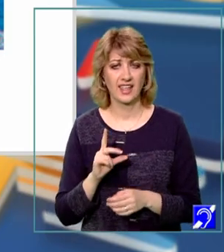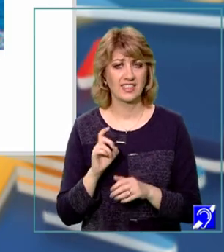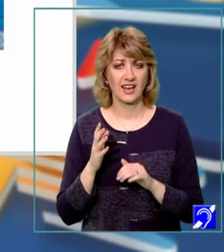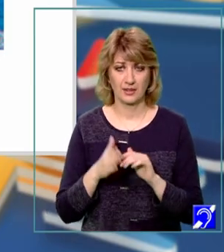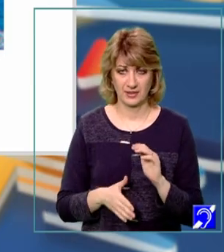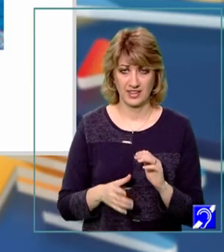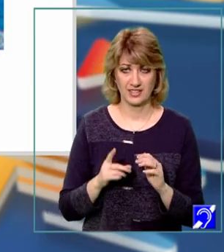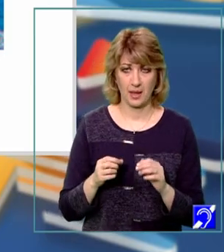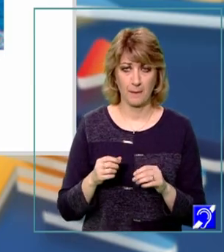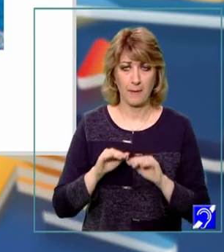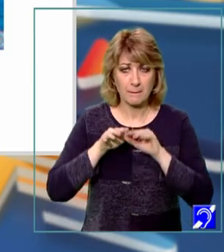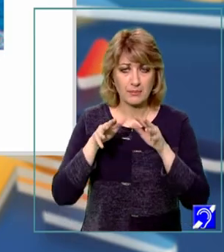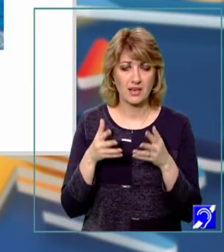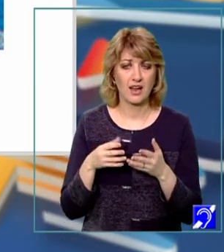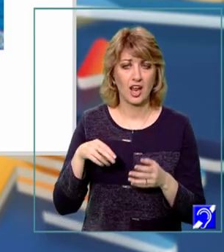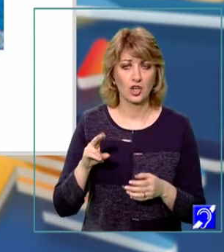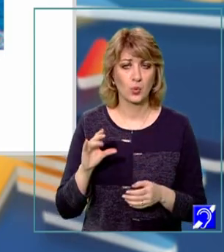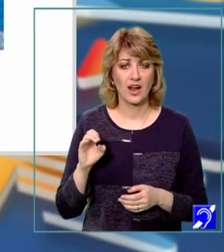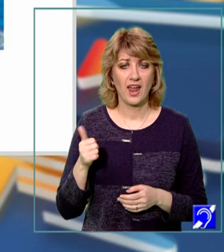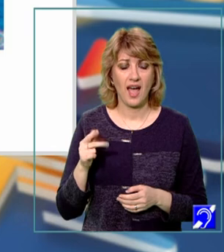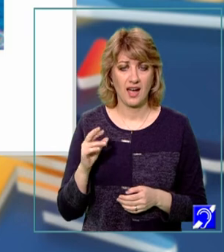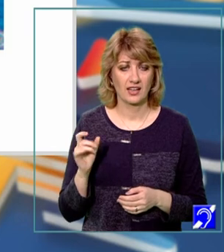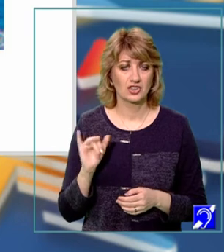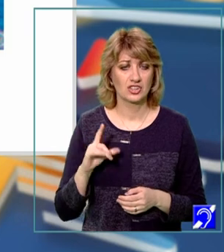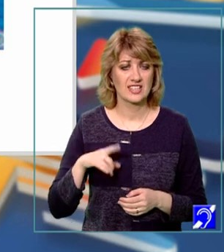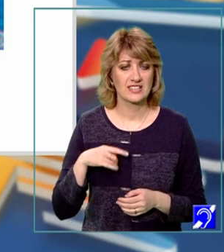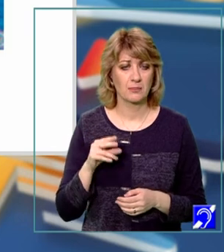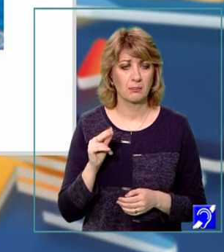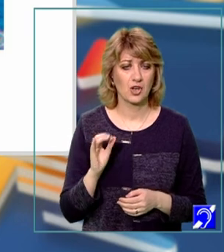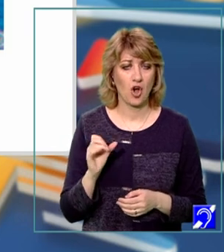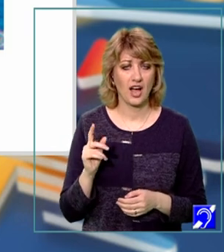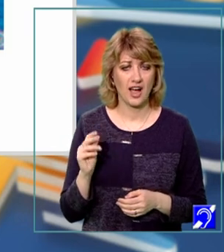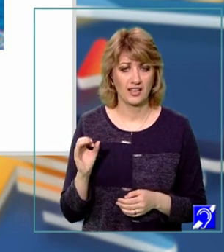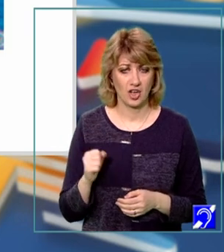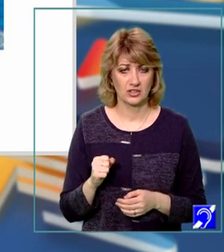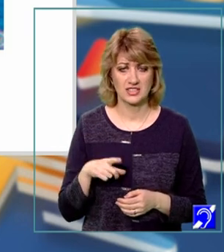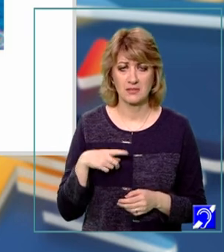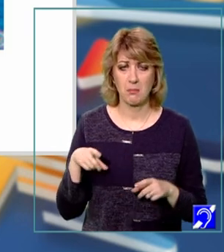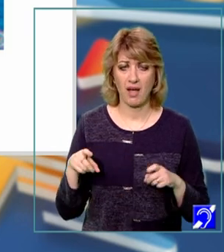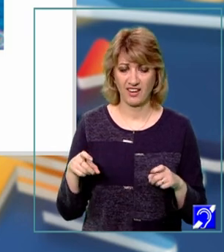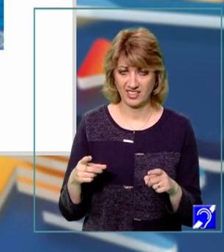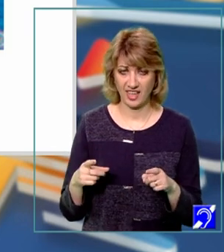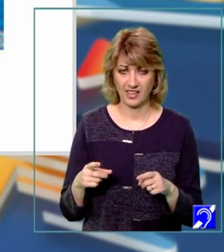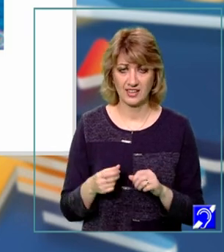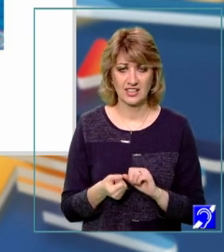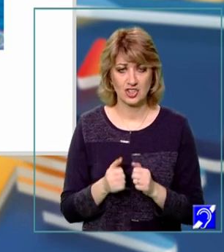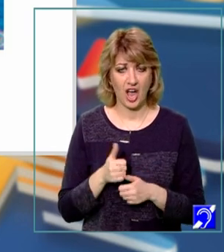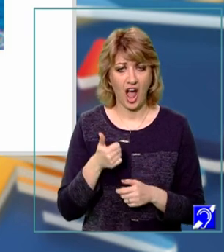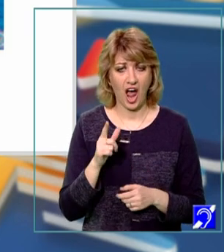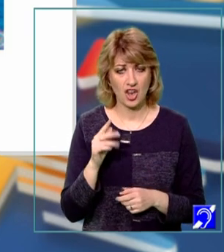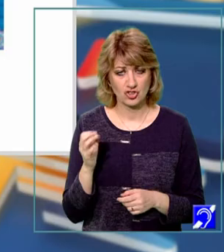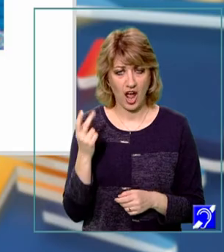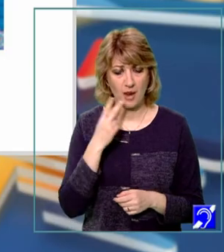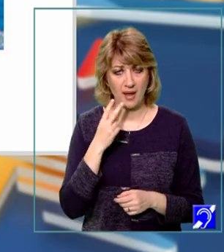nedelimitat de membrana nucleară. Cine sunt procariotele? Sunt bacteriile și algele